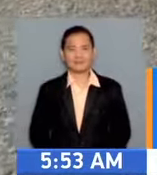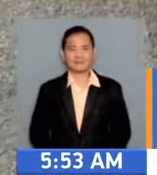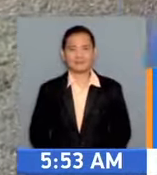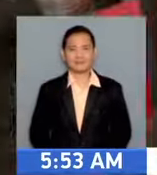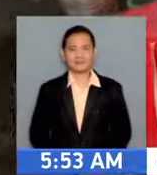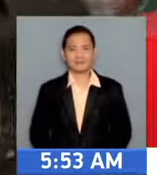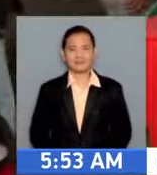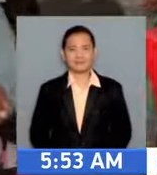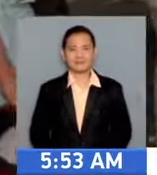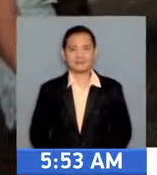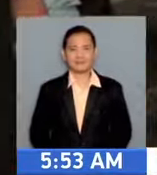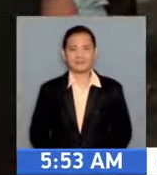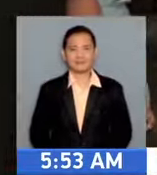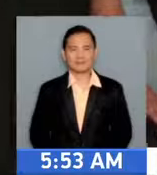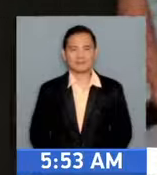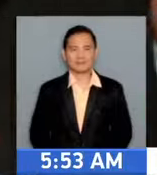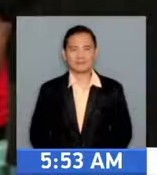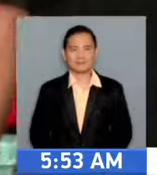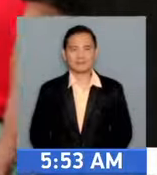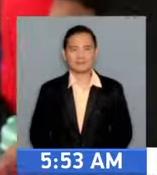Dali!